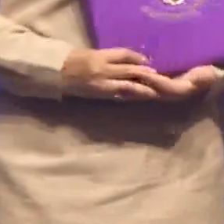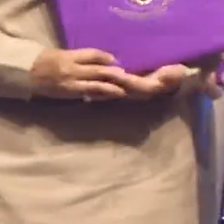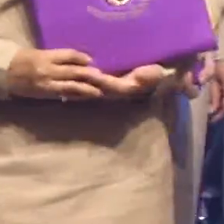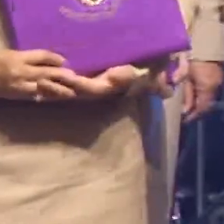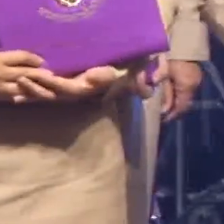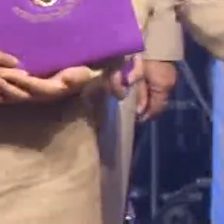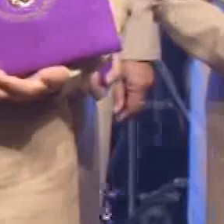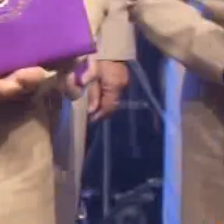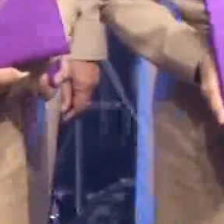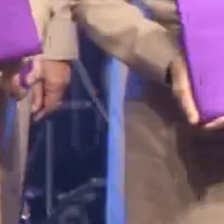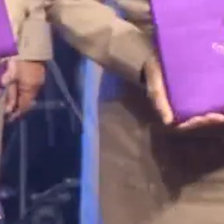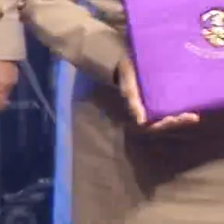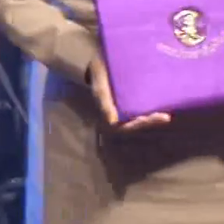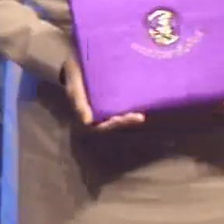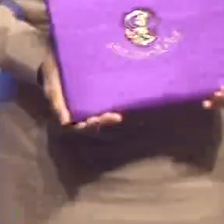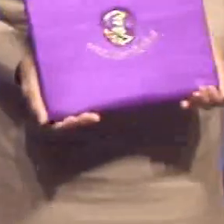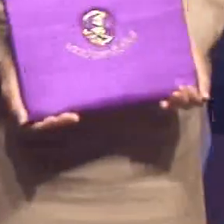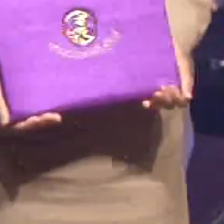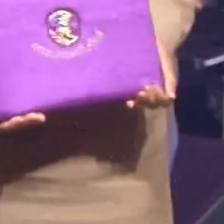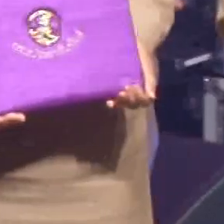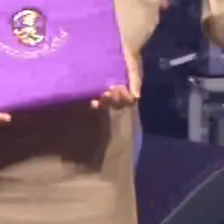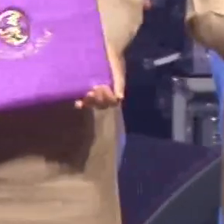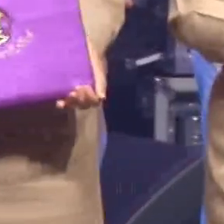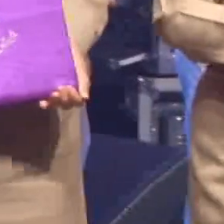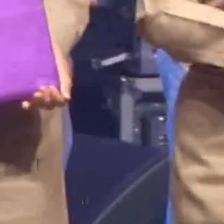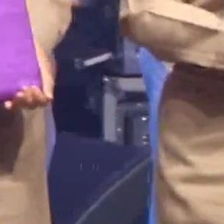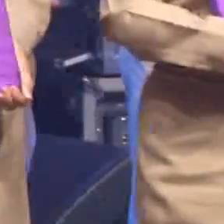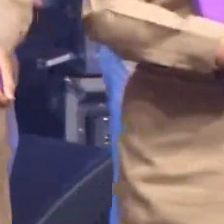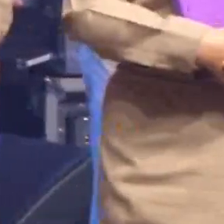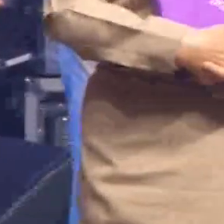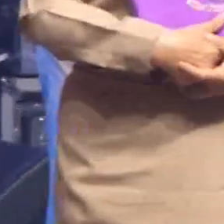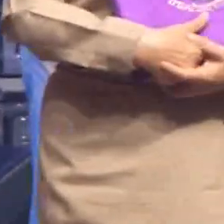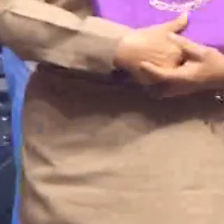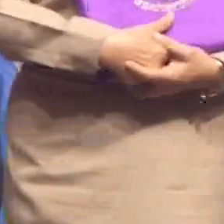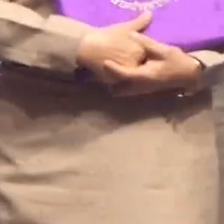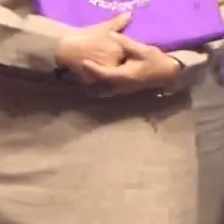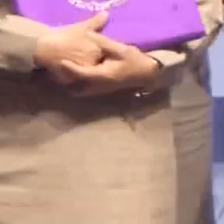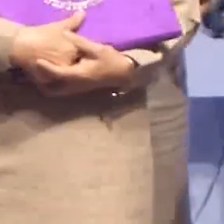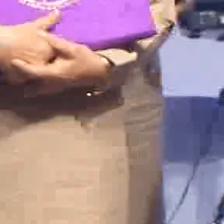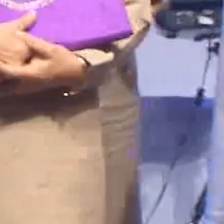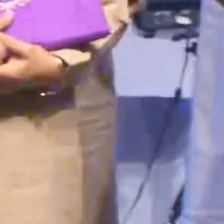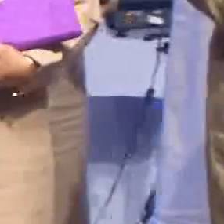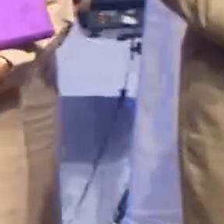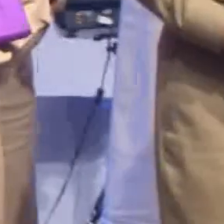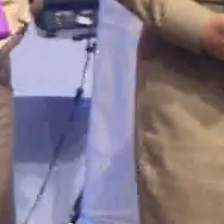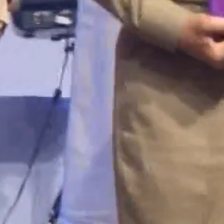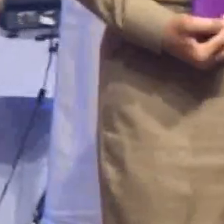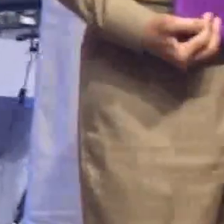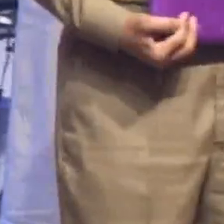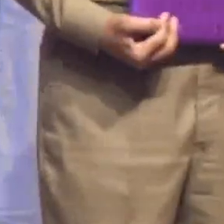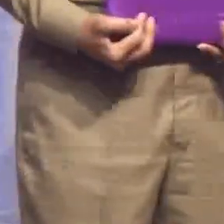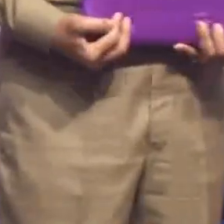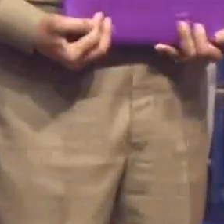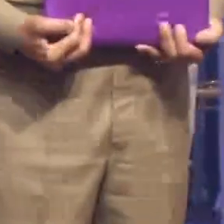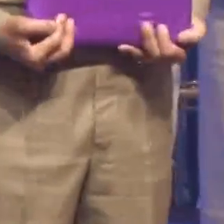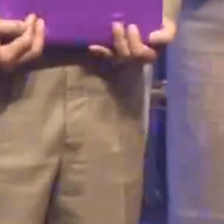ดีตลอดไป ฉันรู้สึกโชคดีที่